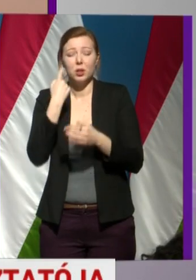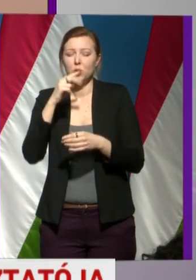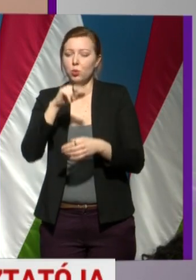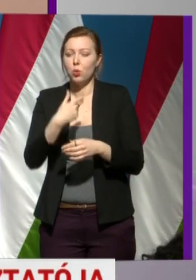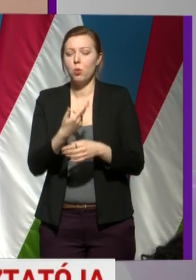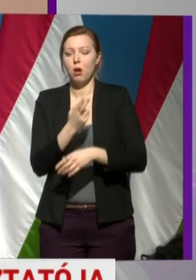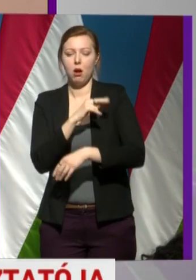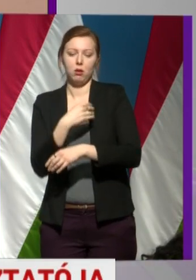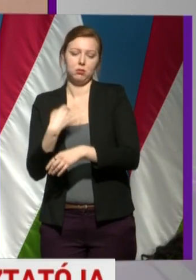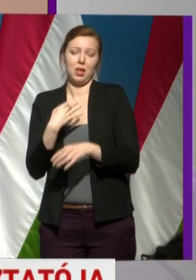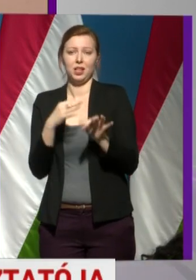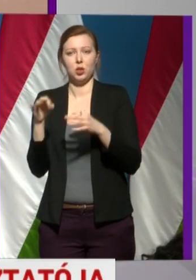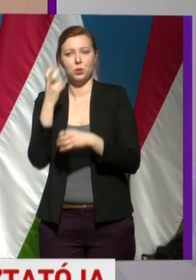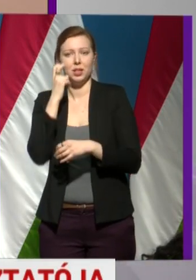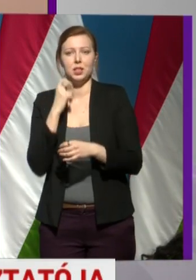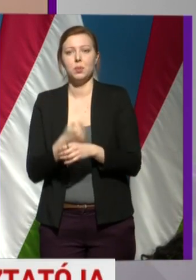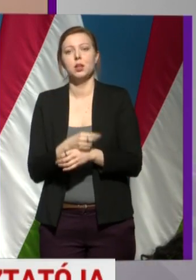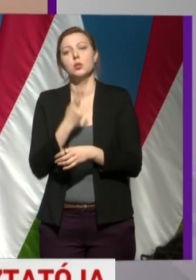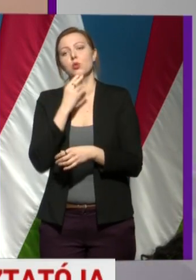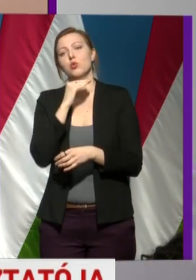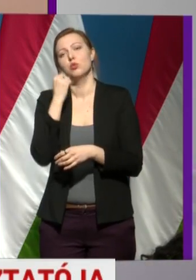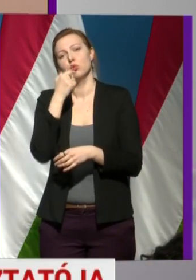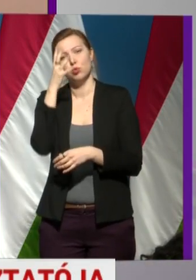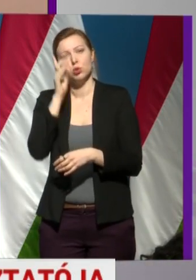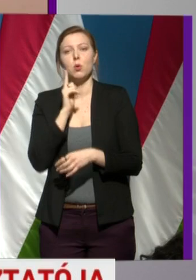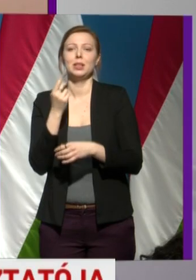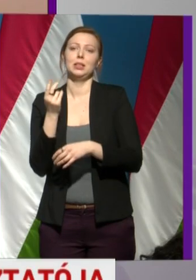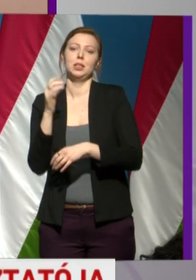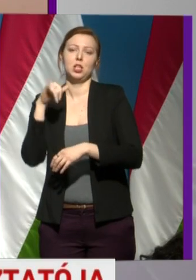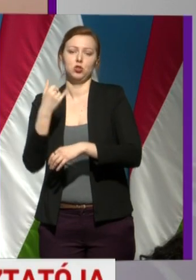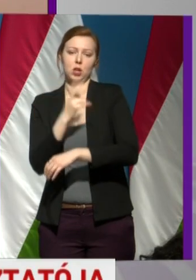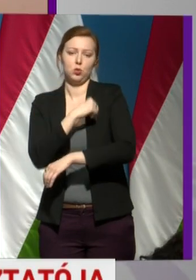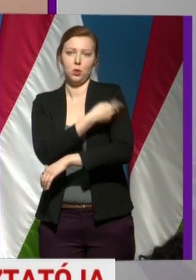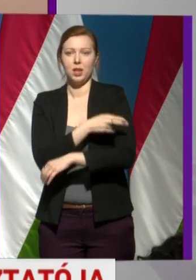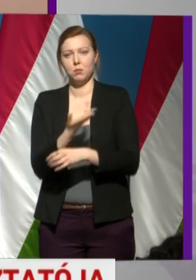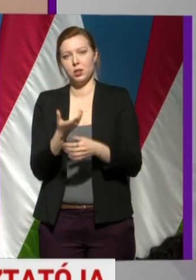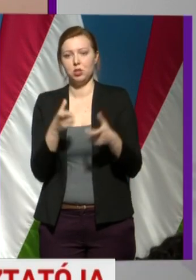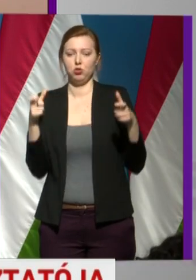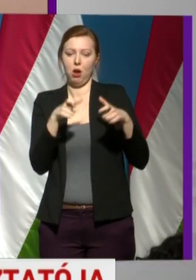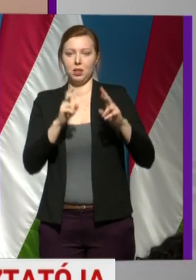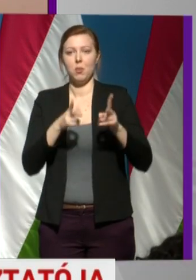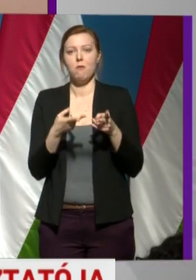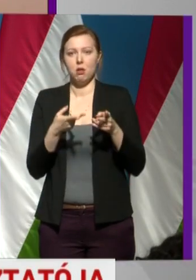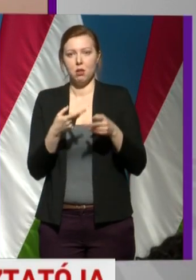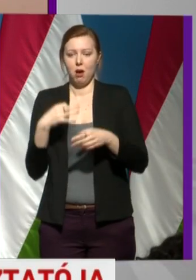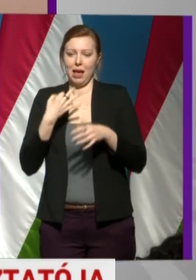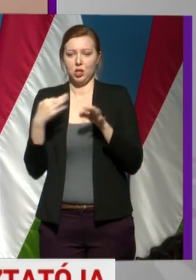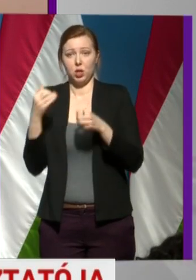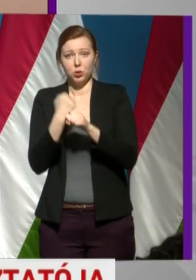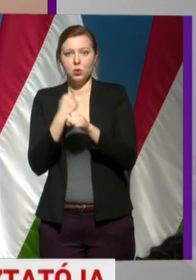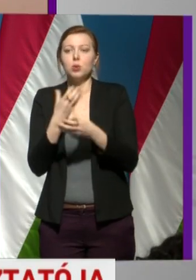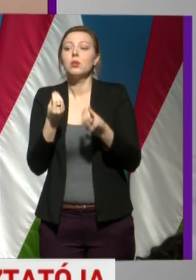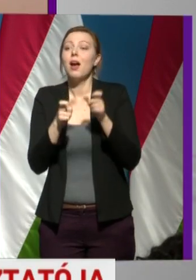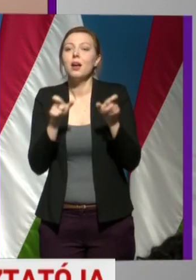egészségügyi intézményekben. Úgy tudjuk, hogy az Uzsaki Kórházban és a János Kórházban is karanténban vannak egészségügyi dolgozók. Hányan vannak karanténban?